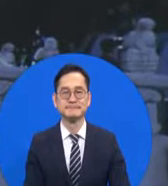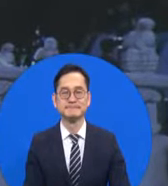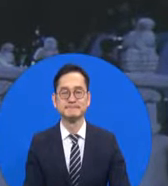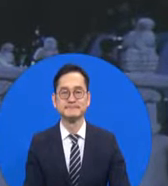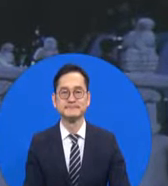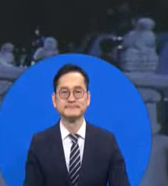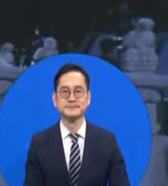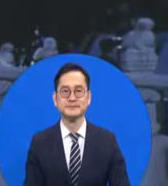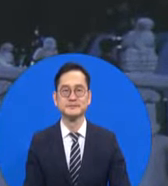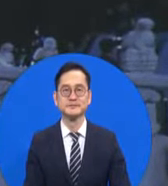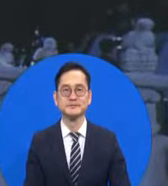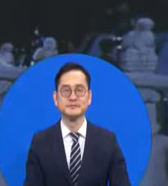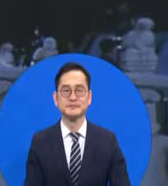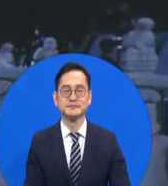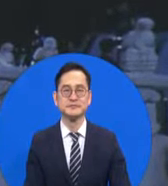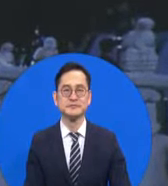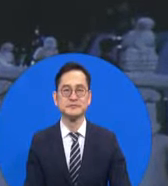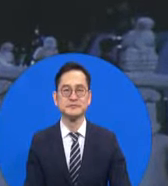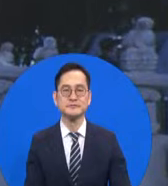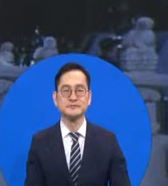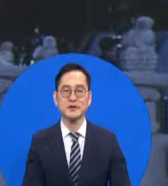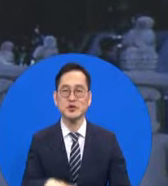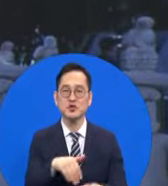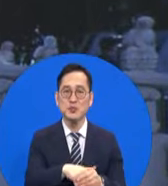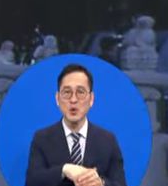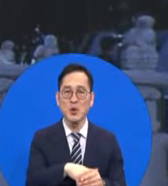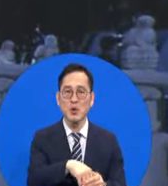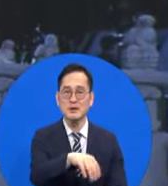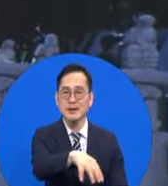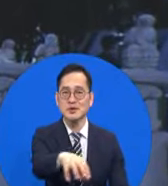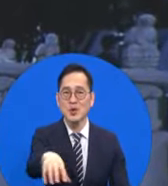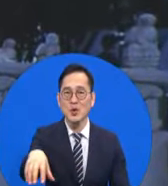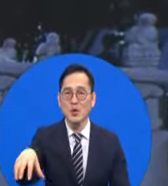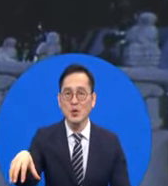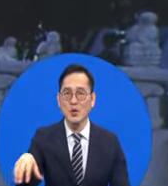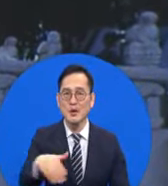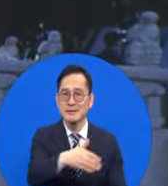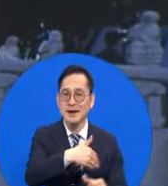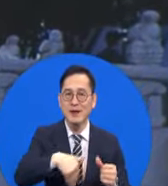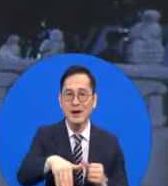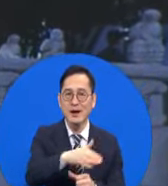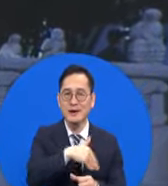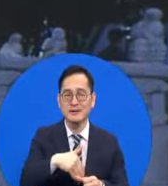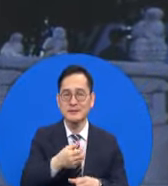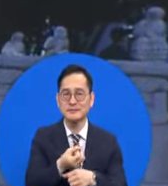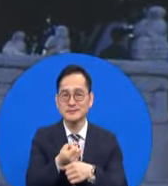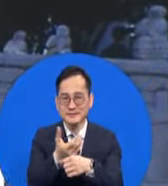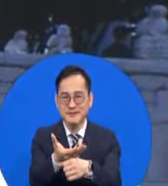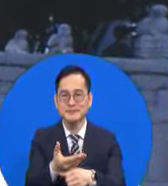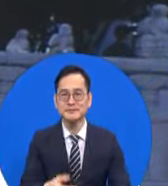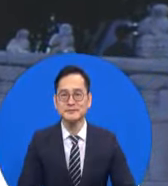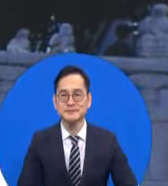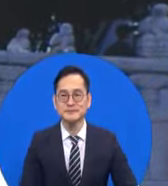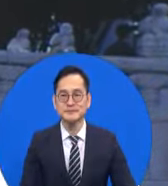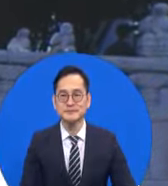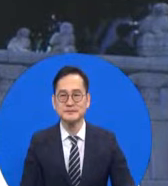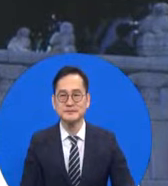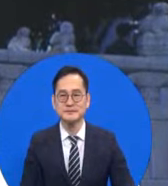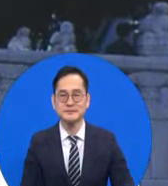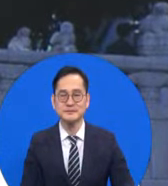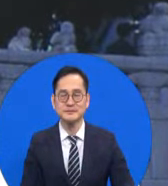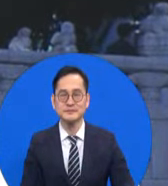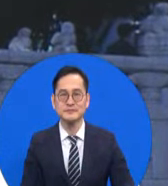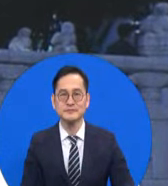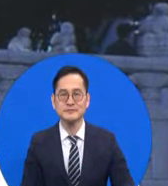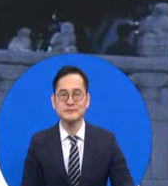네, 투표소 이 시각 상황 어떤지 현장에 나가 있는 취재 기자를 연결하겠습니다. 22대 총선 본